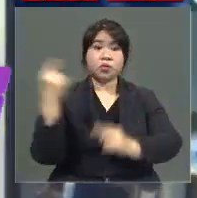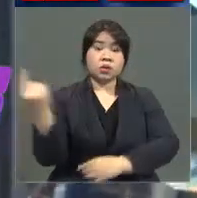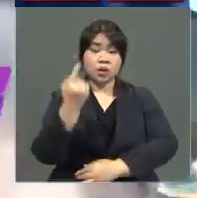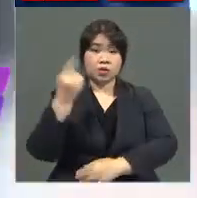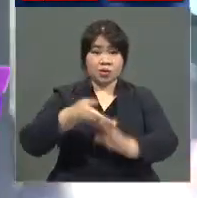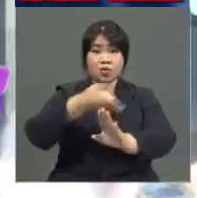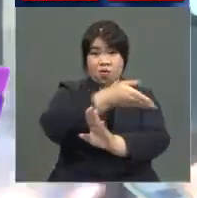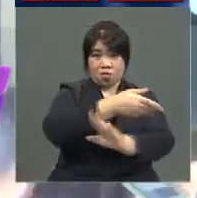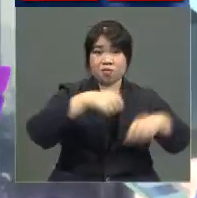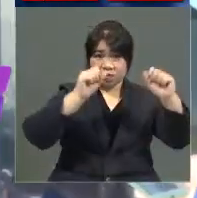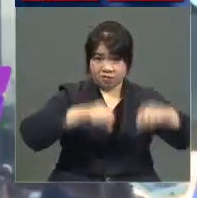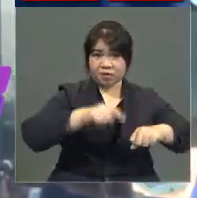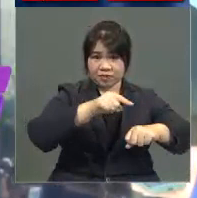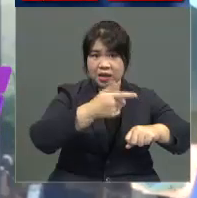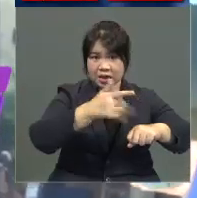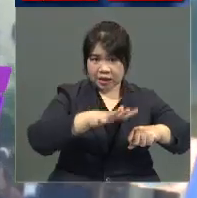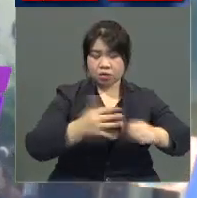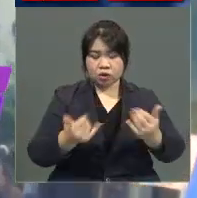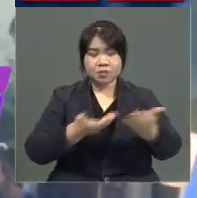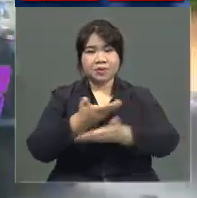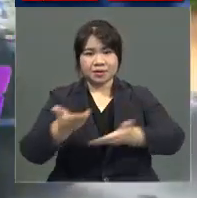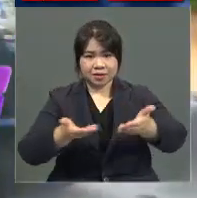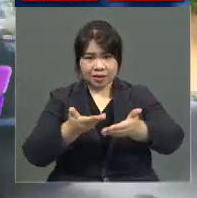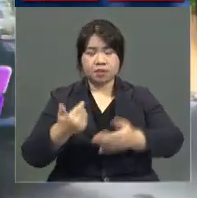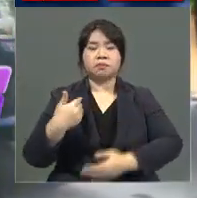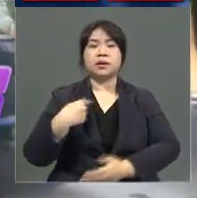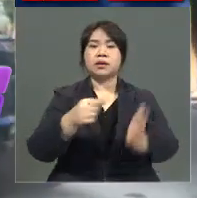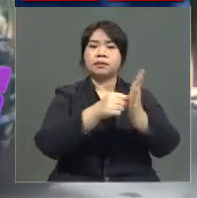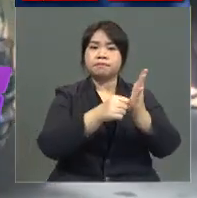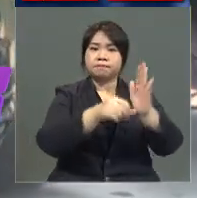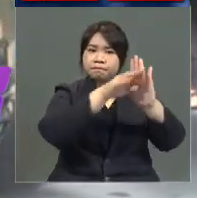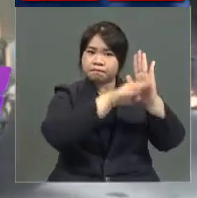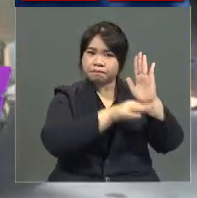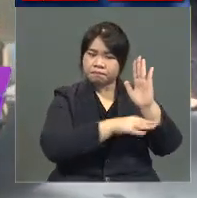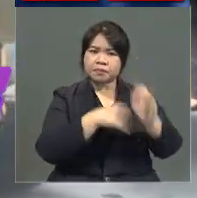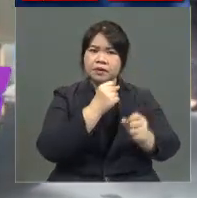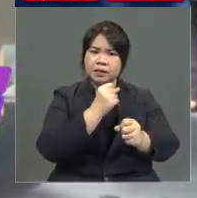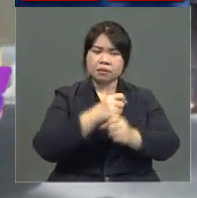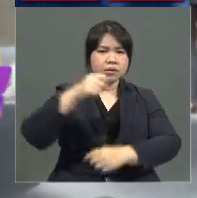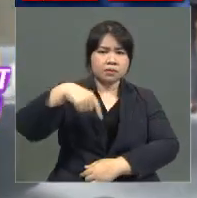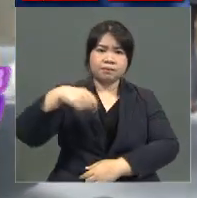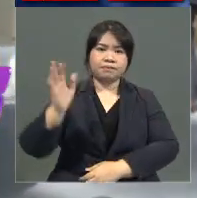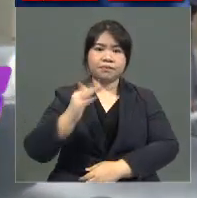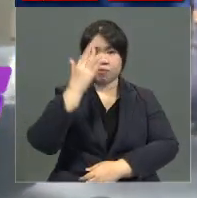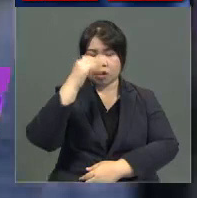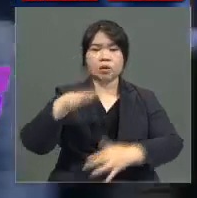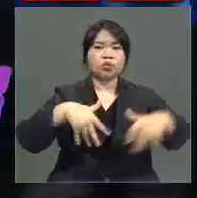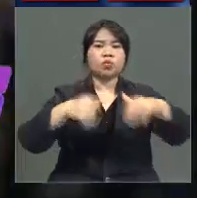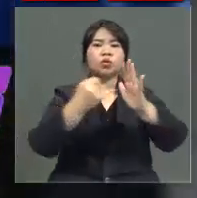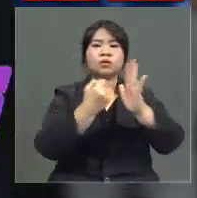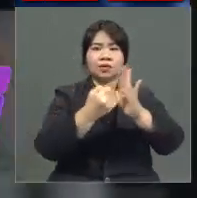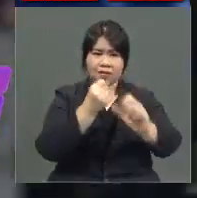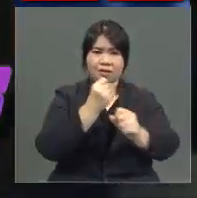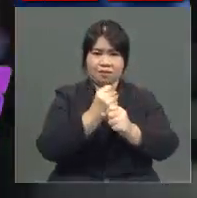ยวไปก่อนหน้านี้แล้วโดยการท่องเที่ยวก็มีการปรับแก้การลงทะเบียนให้เหมาะสมไม่ซับซ้อนเพื่อให้ประชาชนใช้งานได้ง่าย